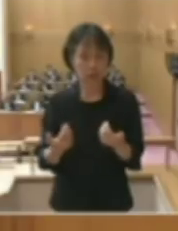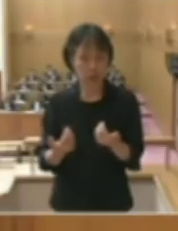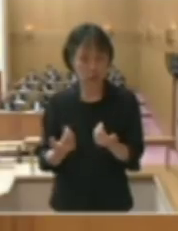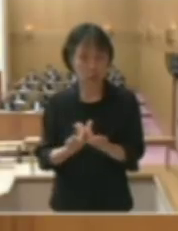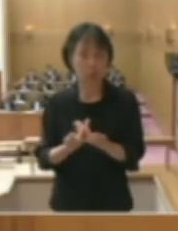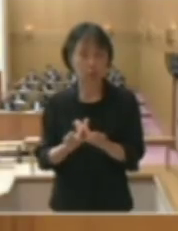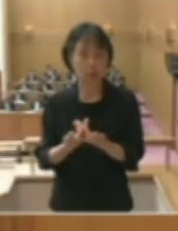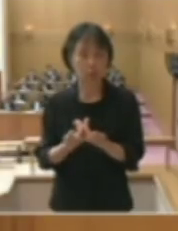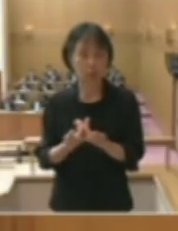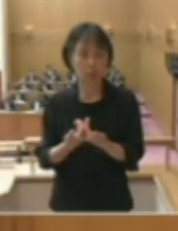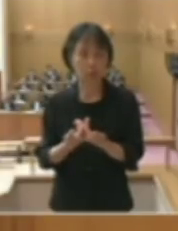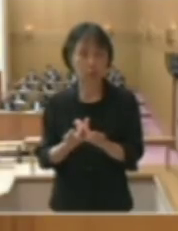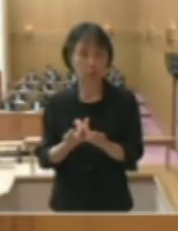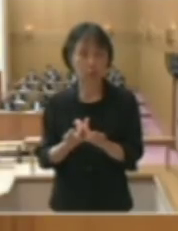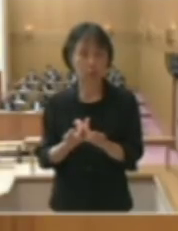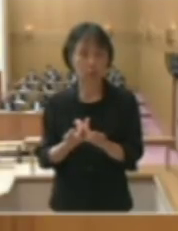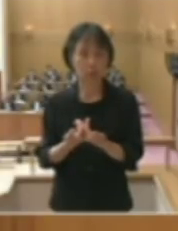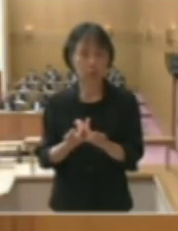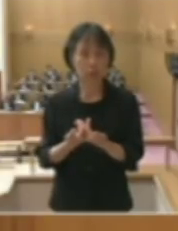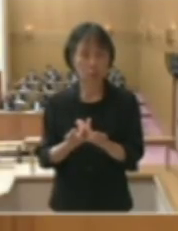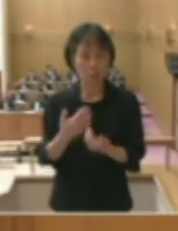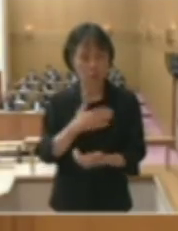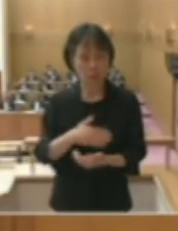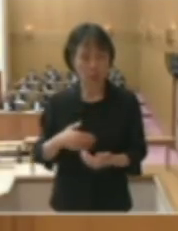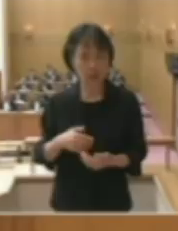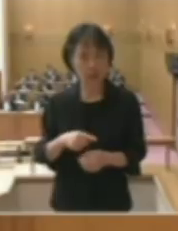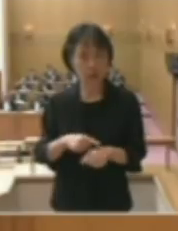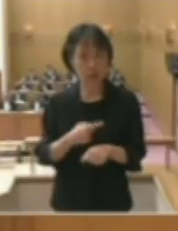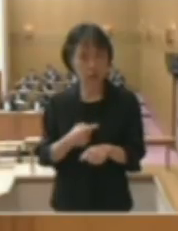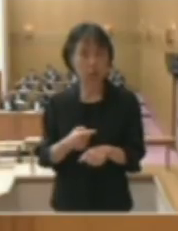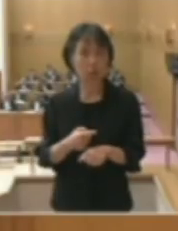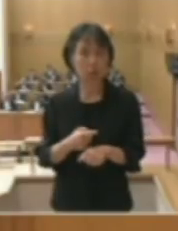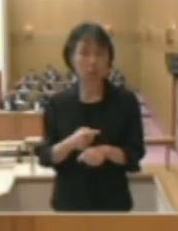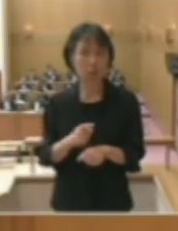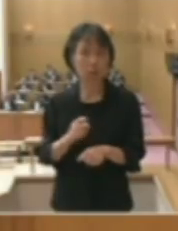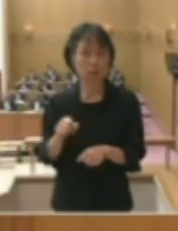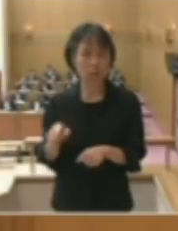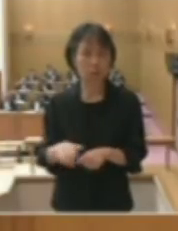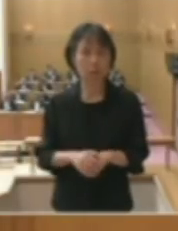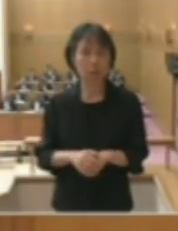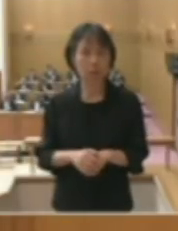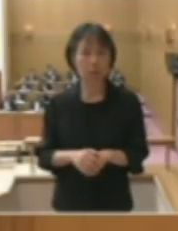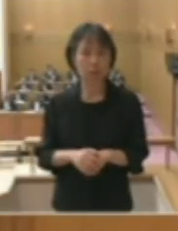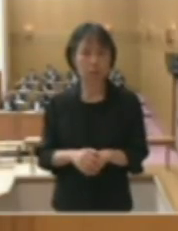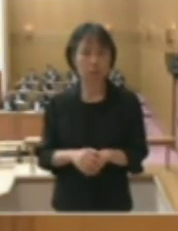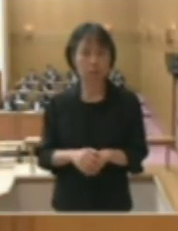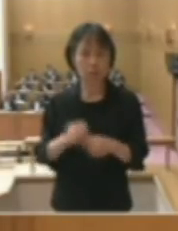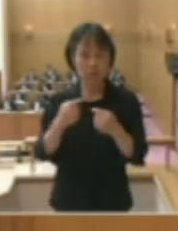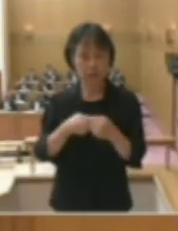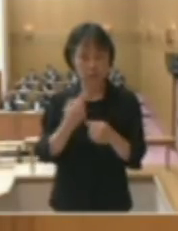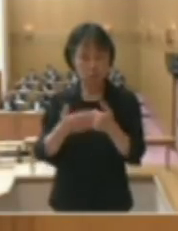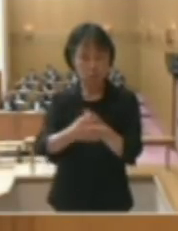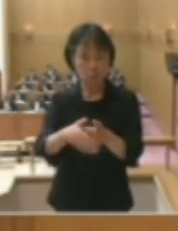阻止異を唱える体質風土、還元すれば自己保身等、既